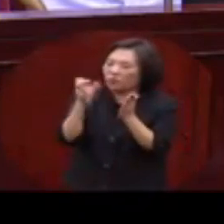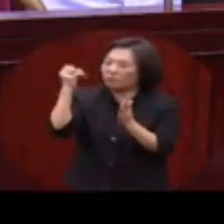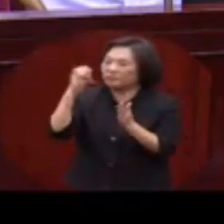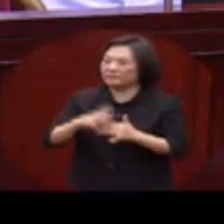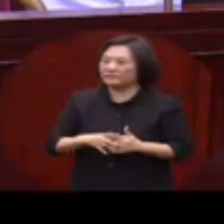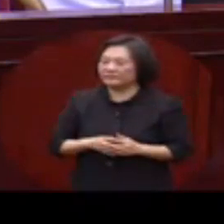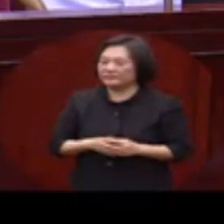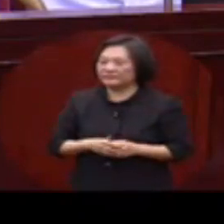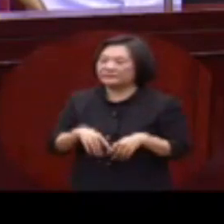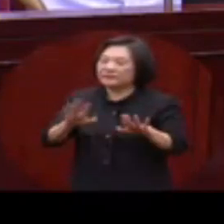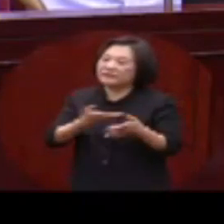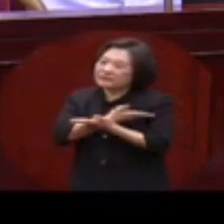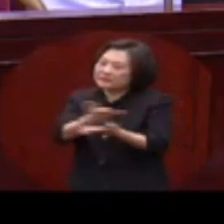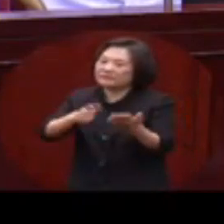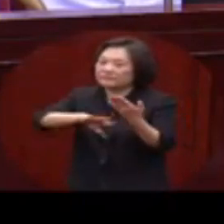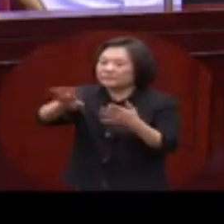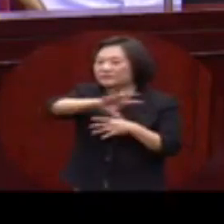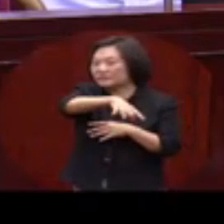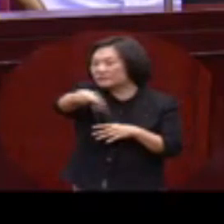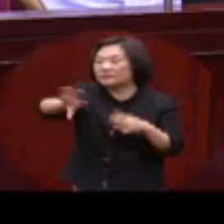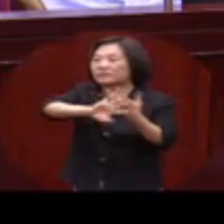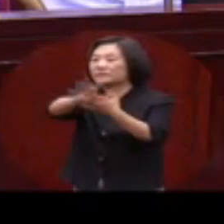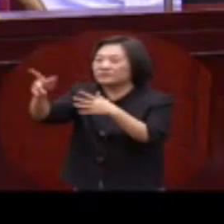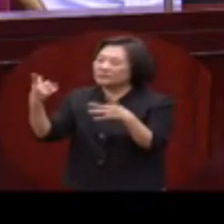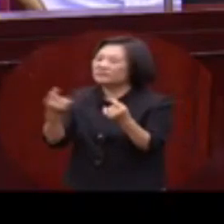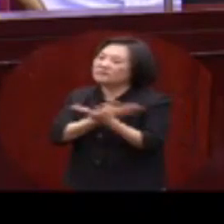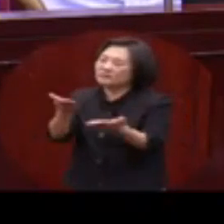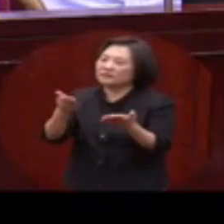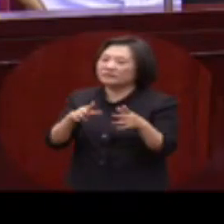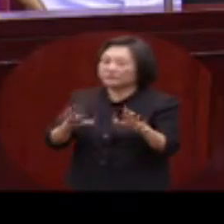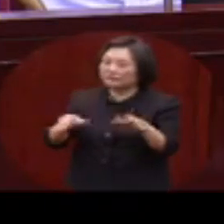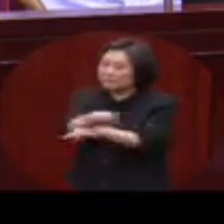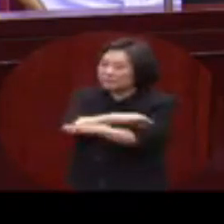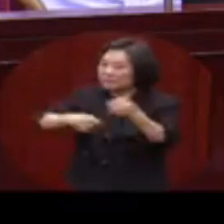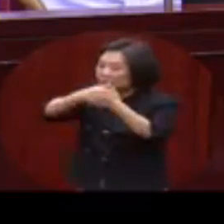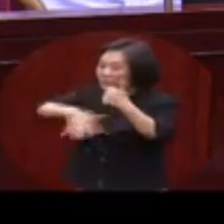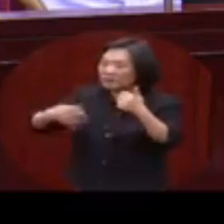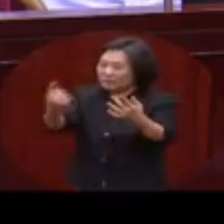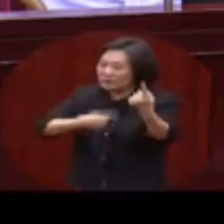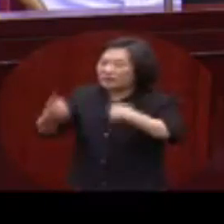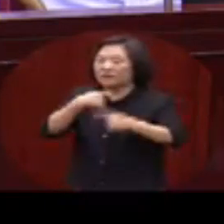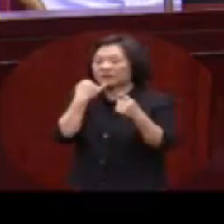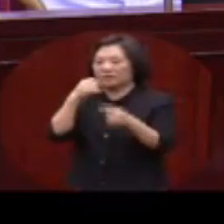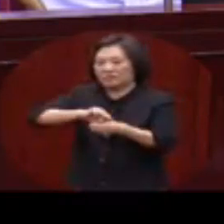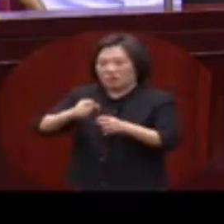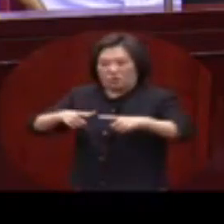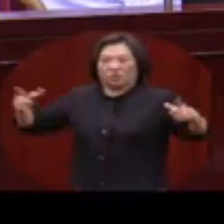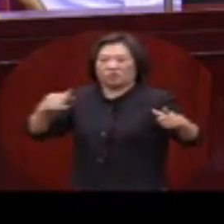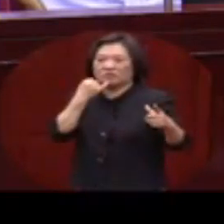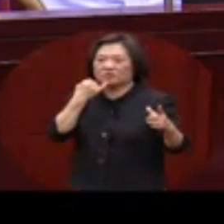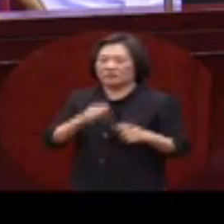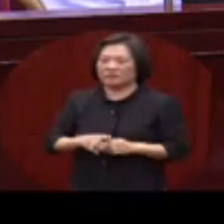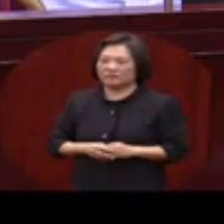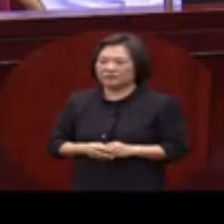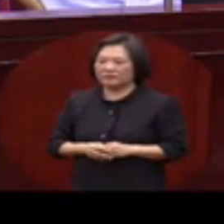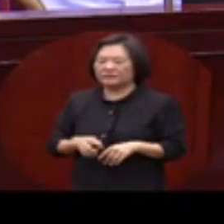开放其他国家的，那产业也不限于 ICT 的，但是这个扩张的速度我也觉得